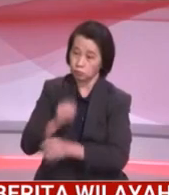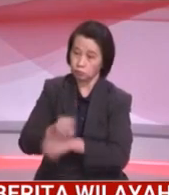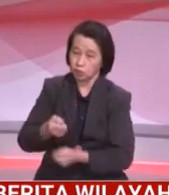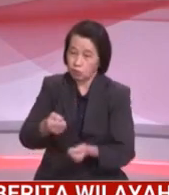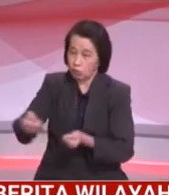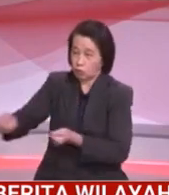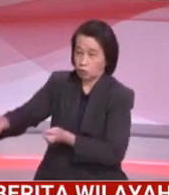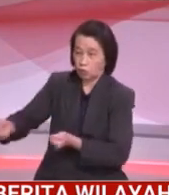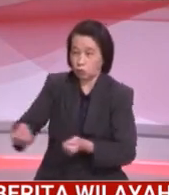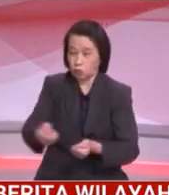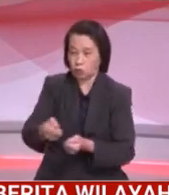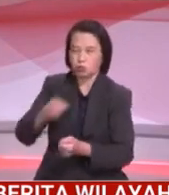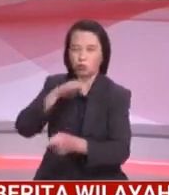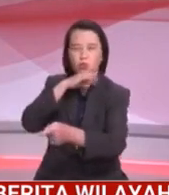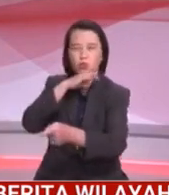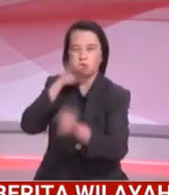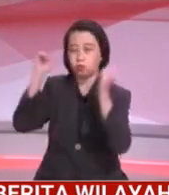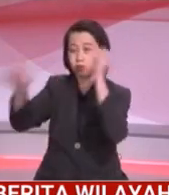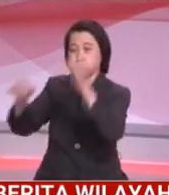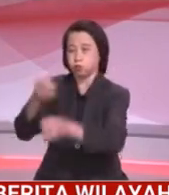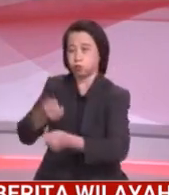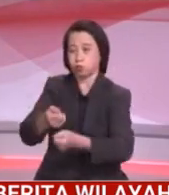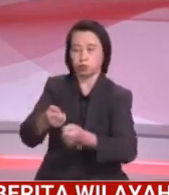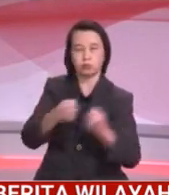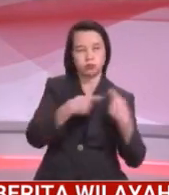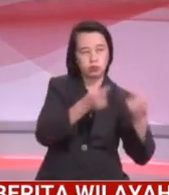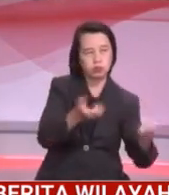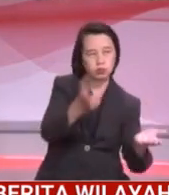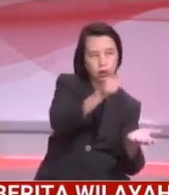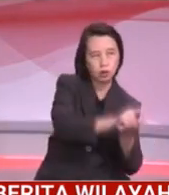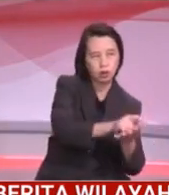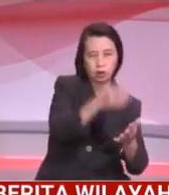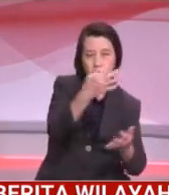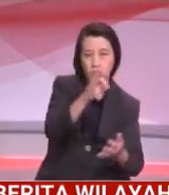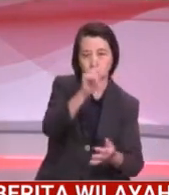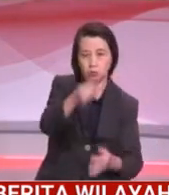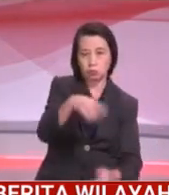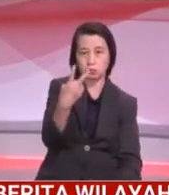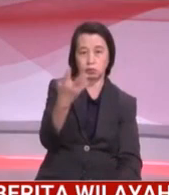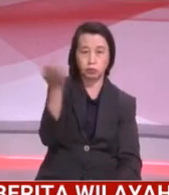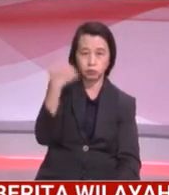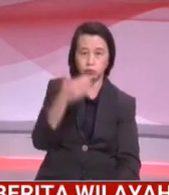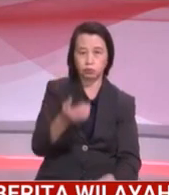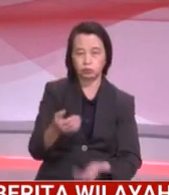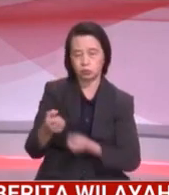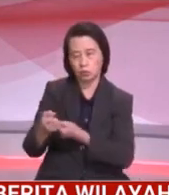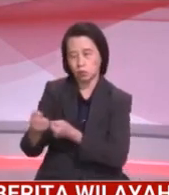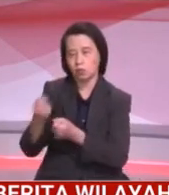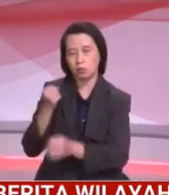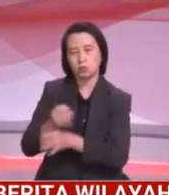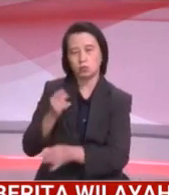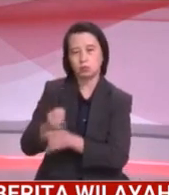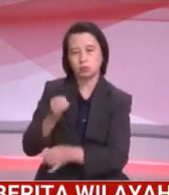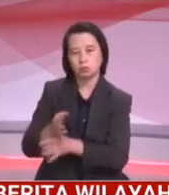memadam kebakaran timbunan sampah itu sejak menerima laporan pada 19 Februari lalu.